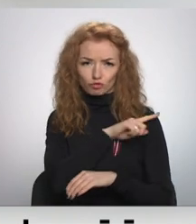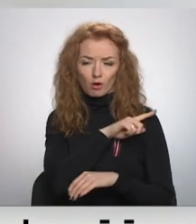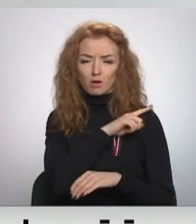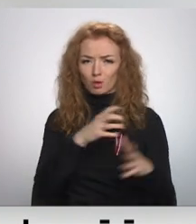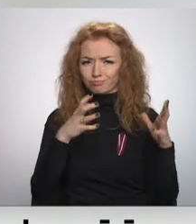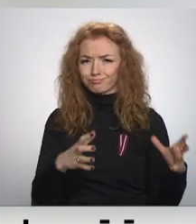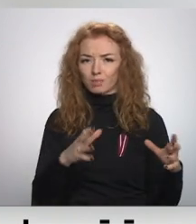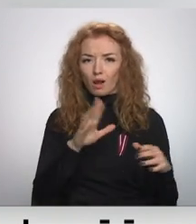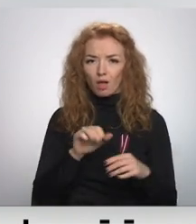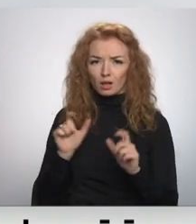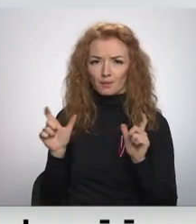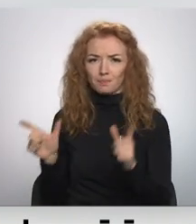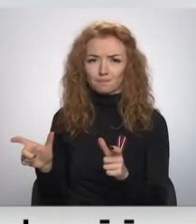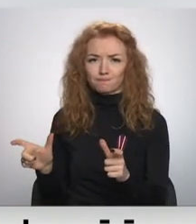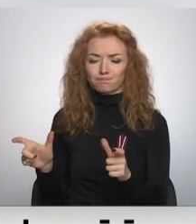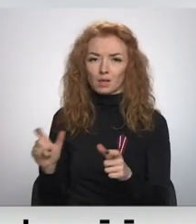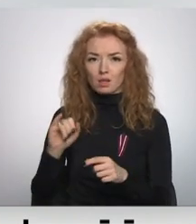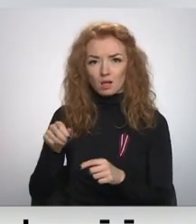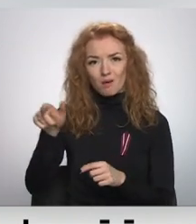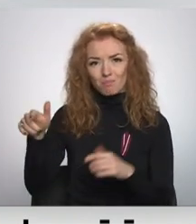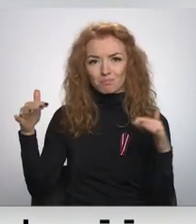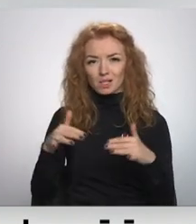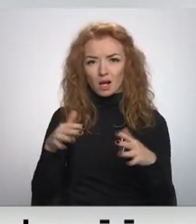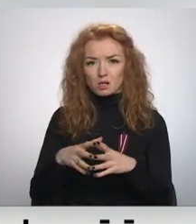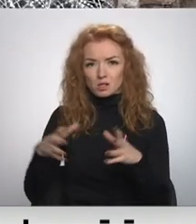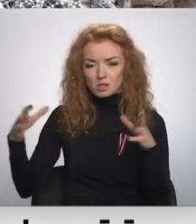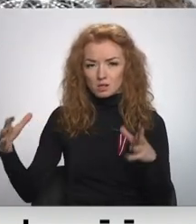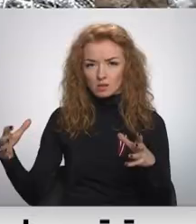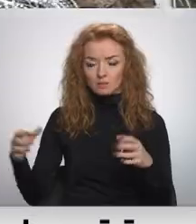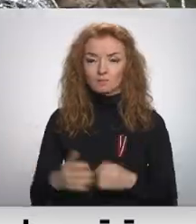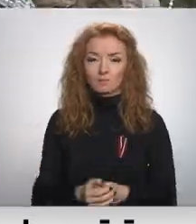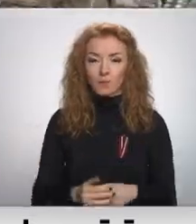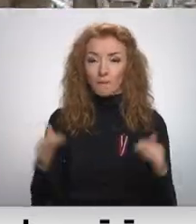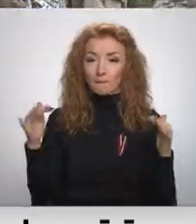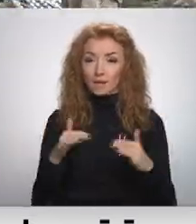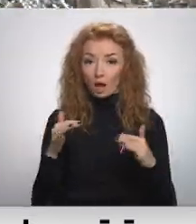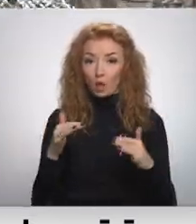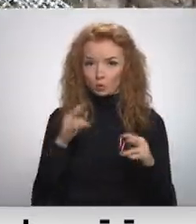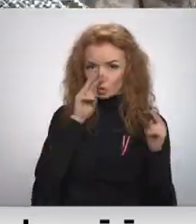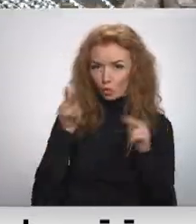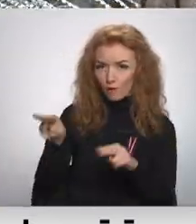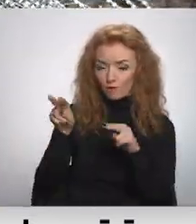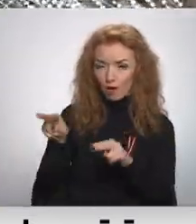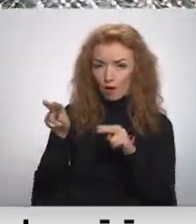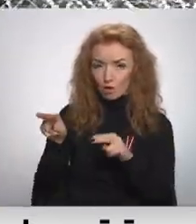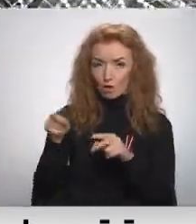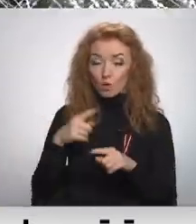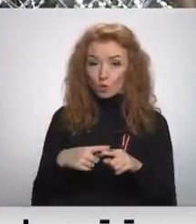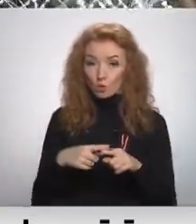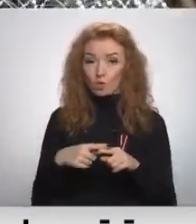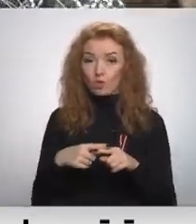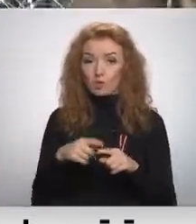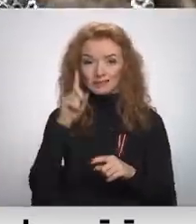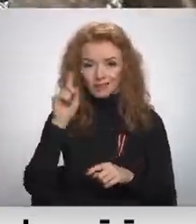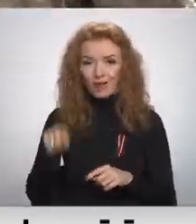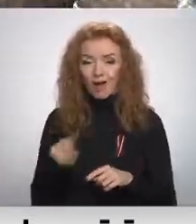lai apturētu arī lielāku skaitu pārkāpēju. Migrantu kustība tiek novērota. Robežas sardzē pauž, bija